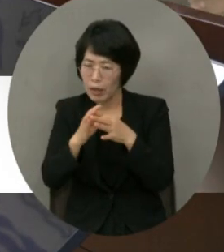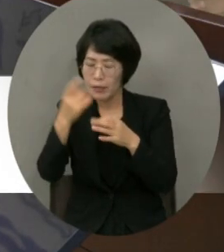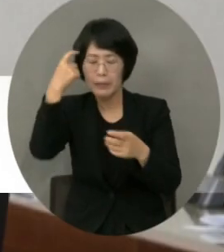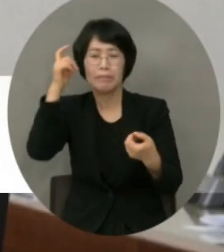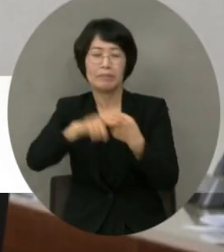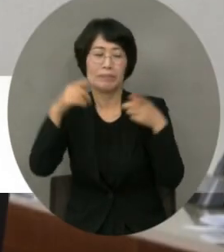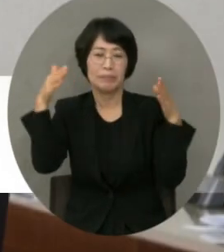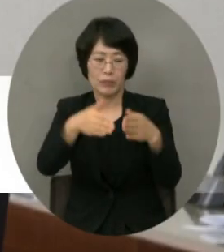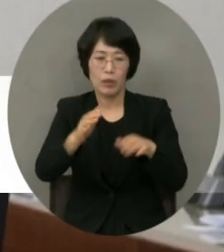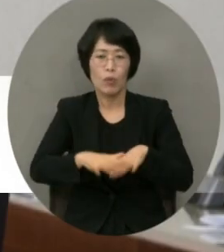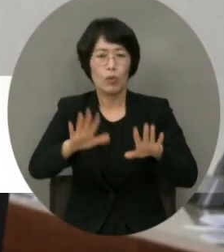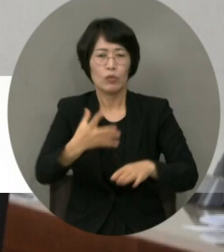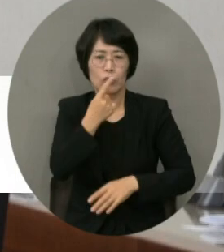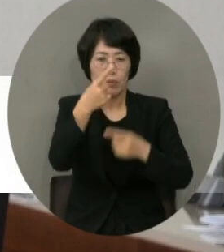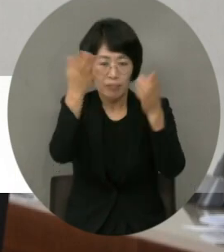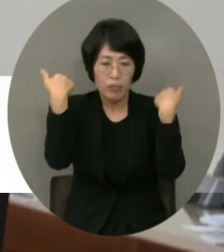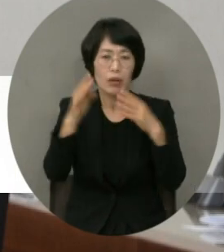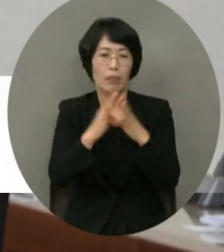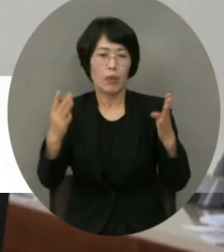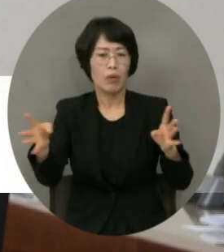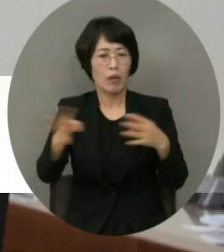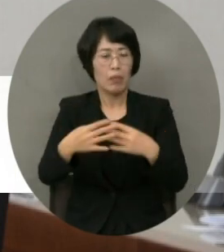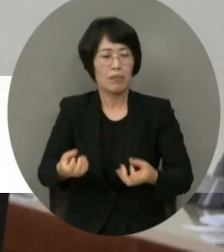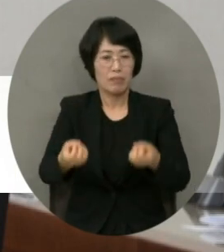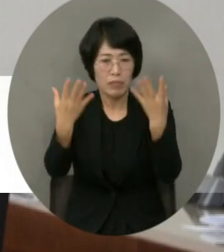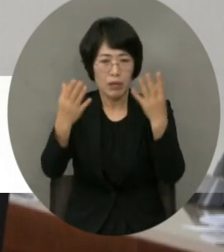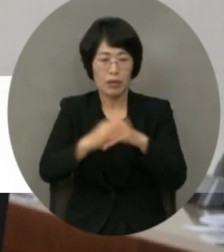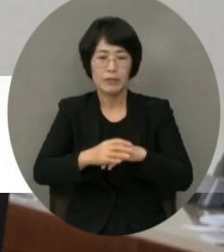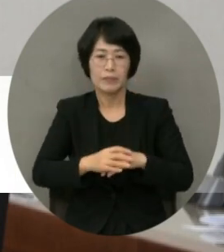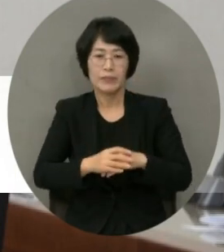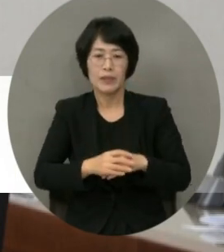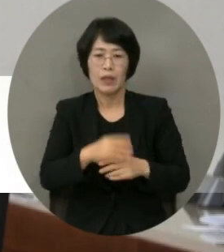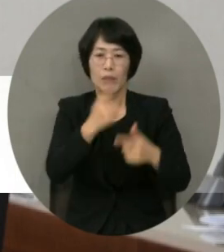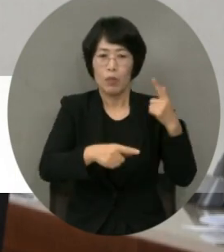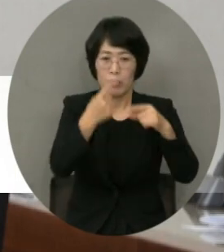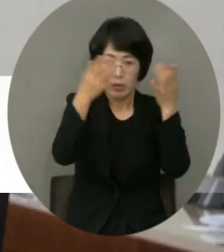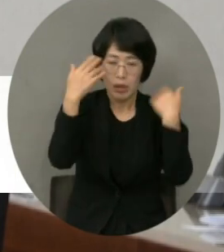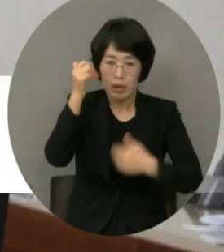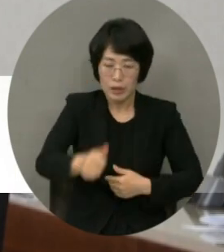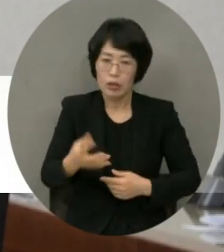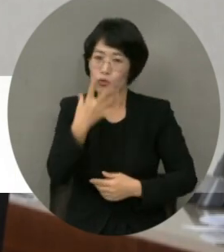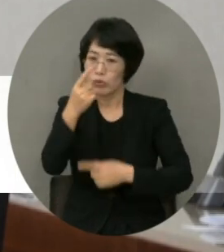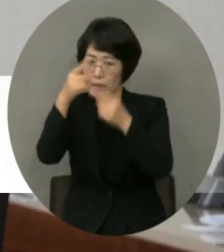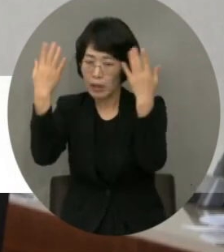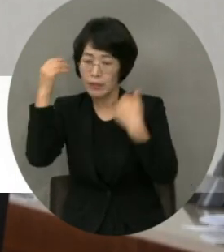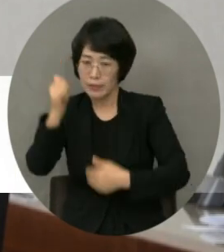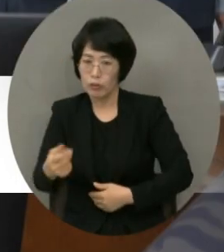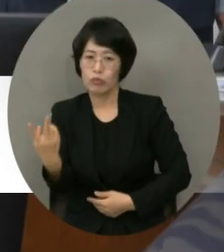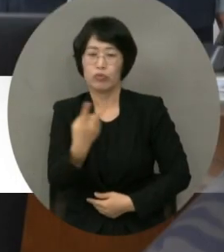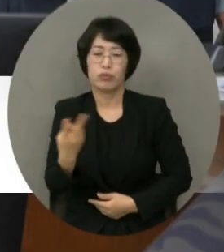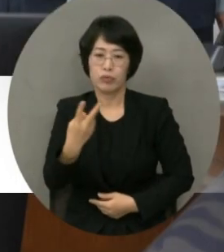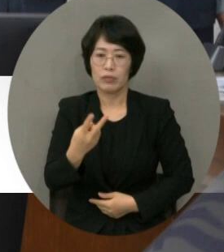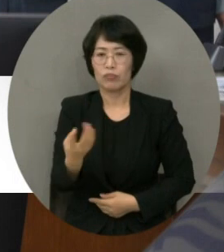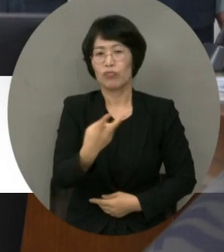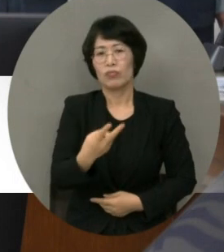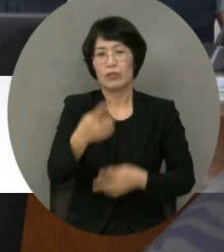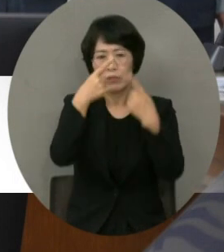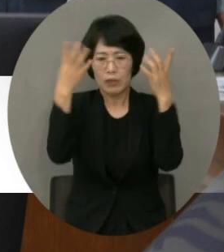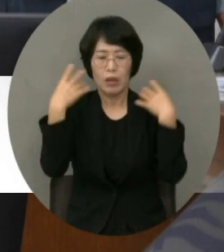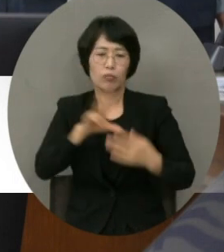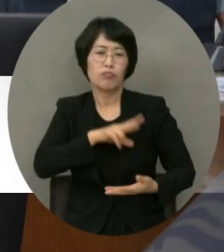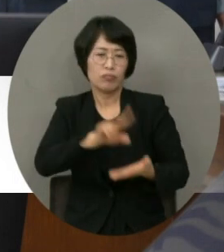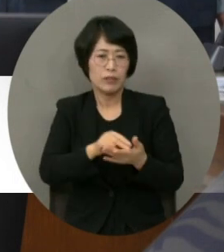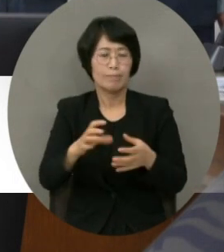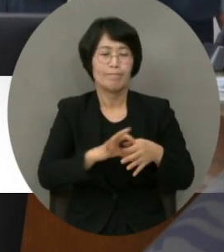있습니다. 오늘 순천대에서 열린 협약식에서 송하철 목포대 총장과 이병훈 순천대 총장은 양 대학의 현안을